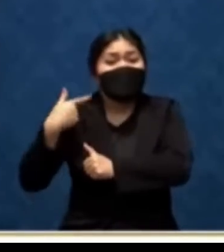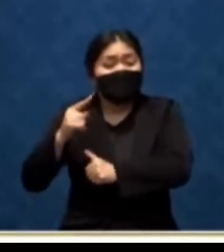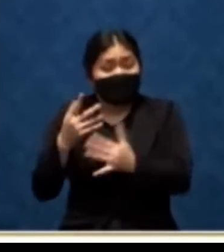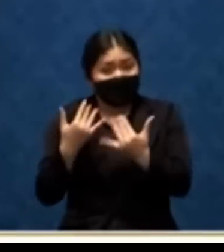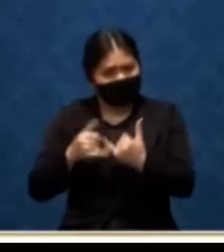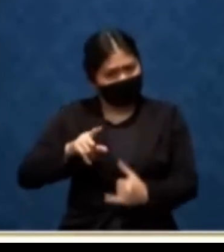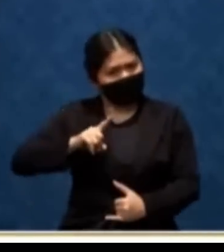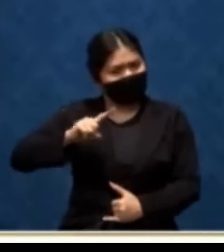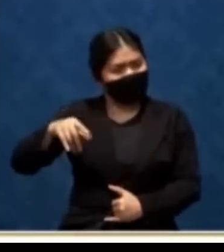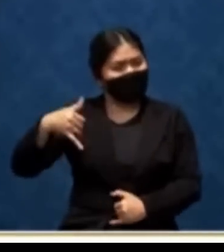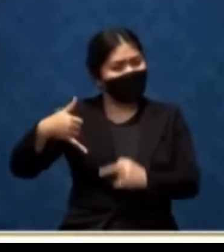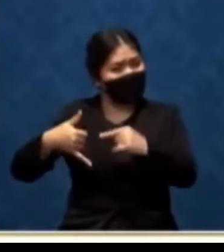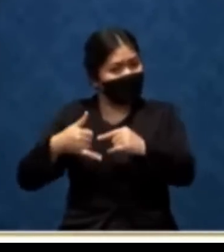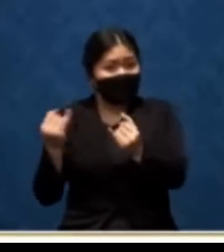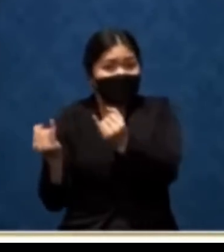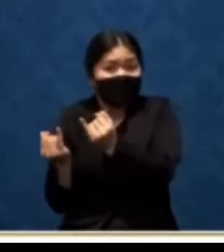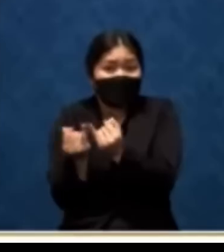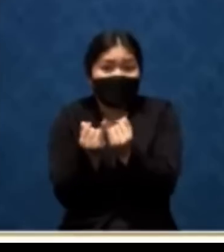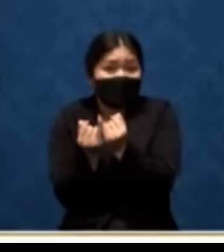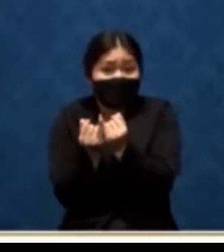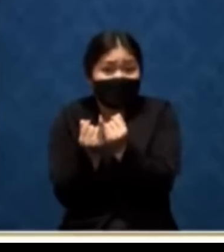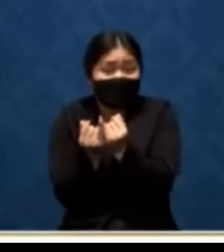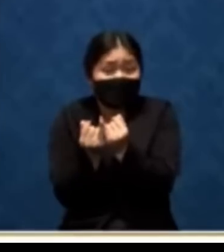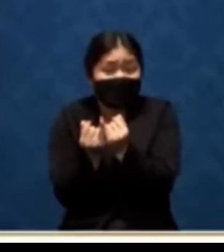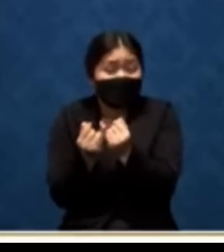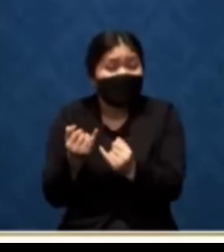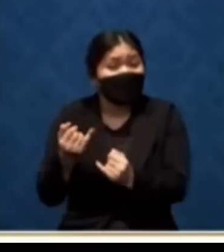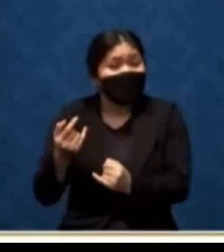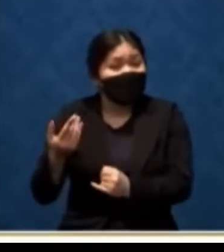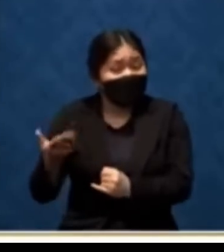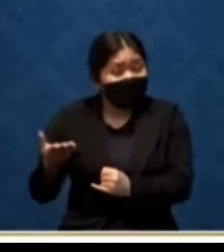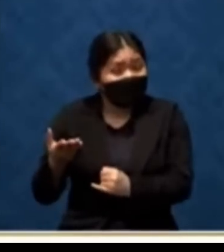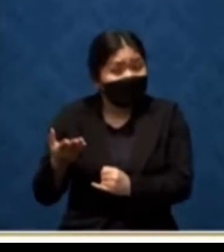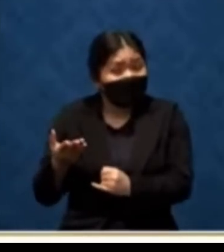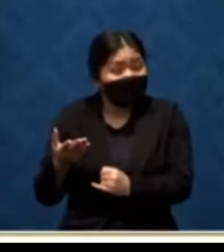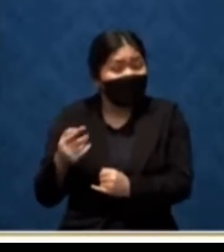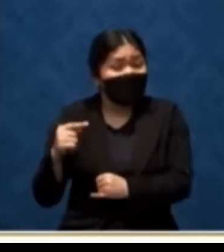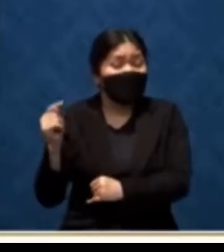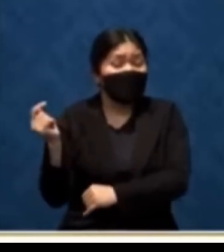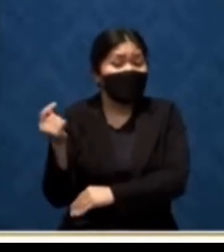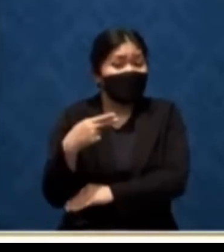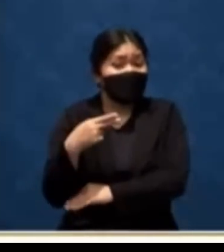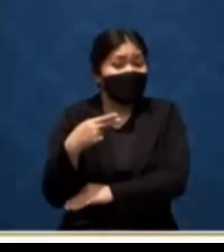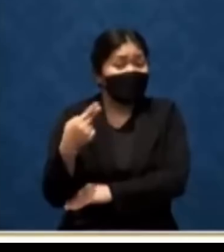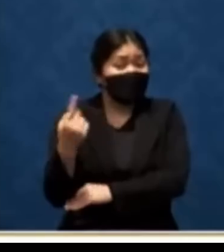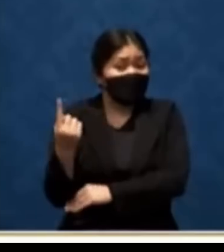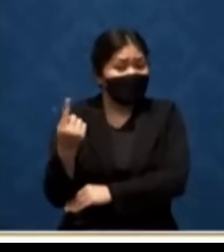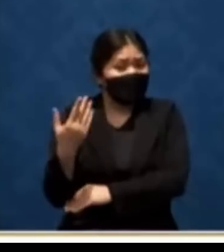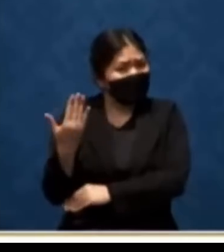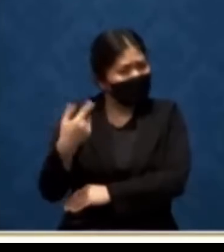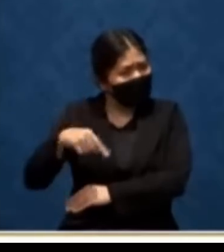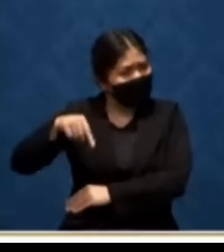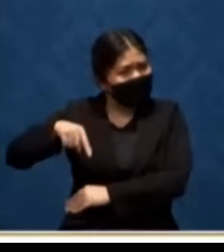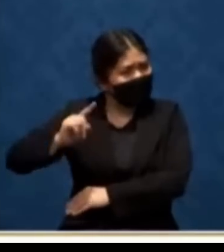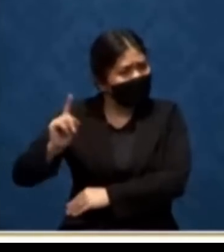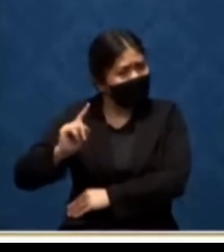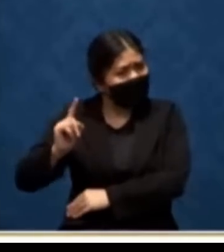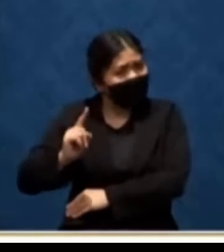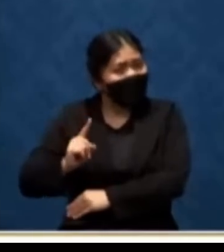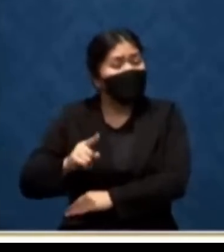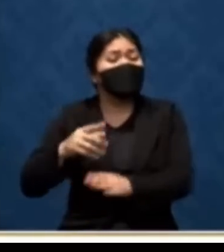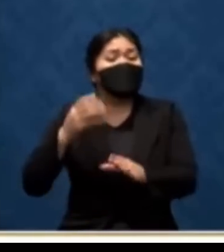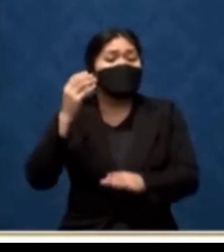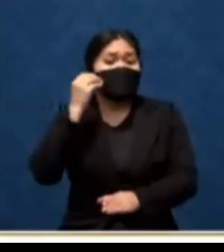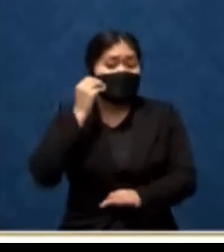โปสนิทกับพลเอกคนนี้เนี่ยทอทงคนนี้เนี่ยขนาดไหนก็ขนาดเปิดบ้านหรู